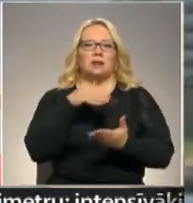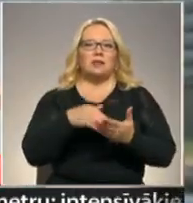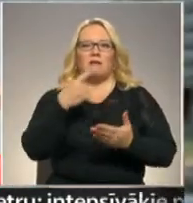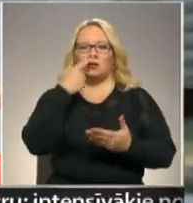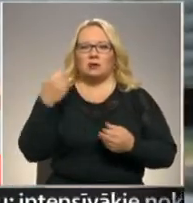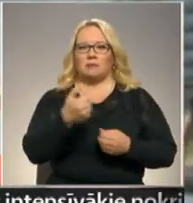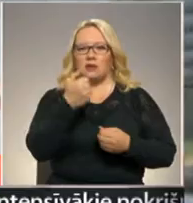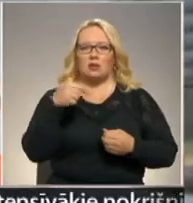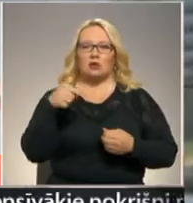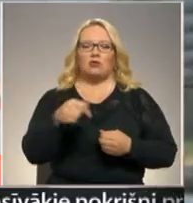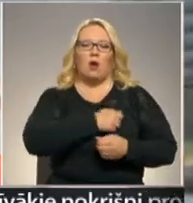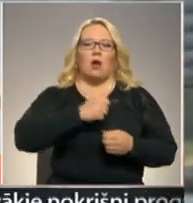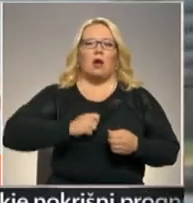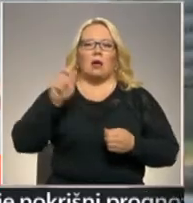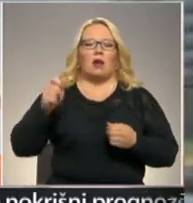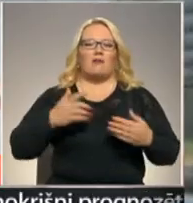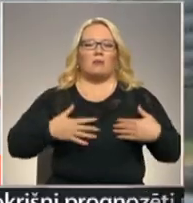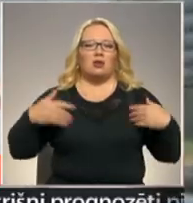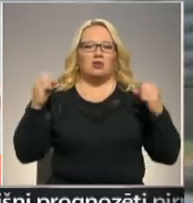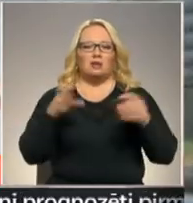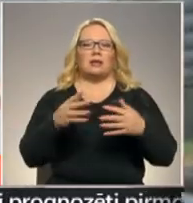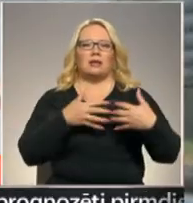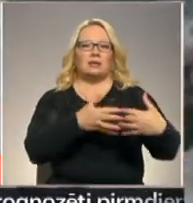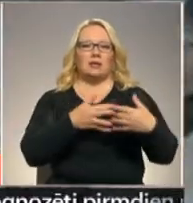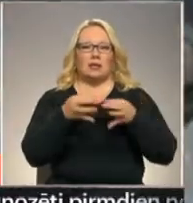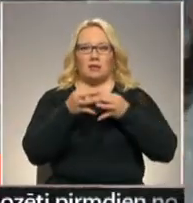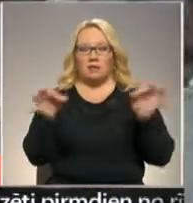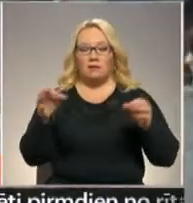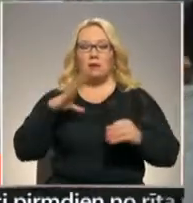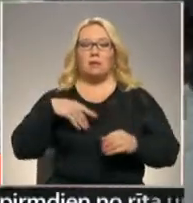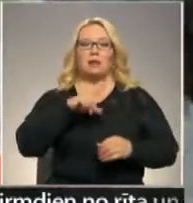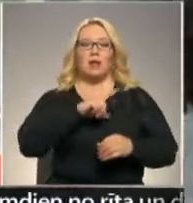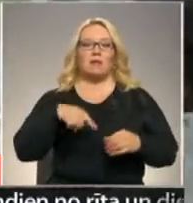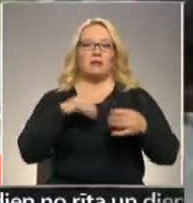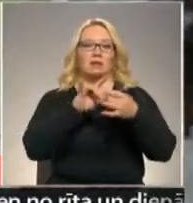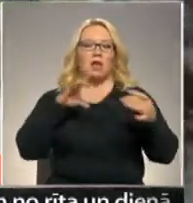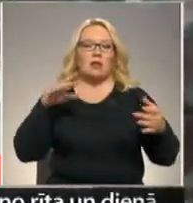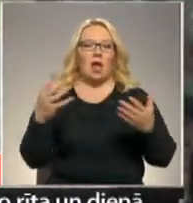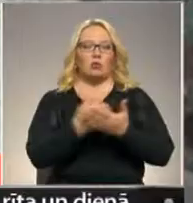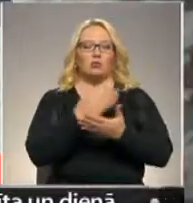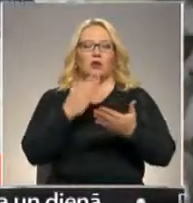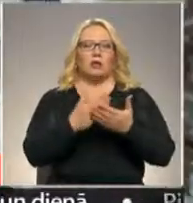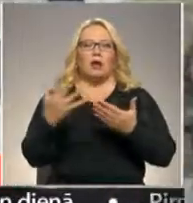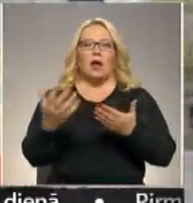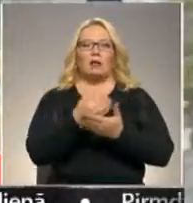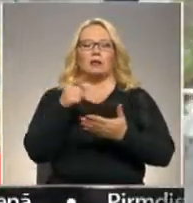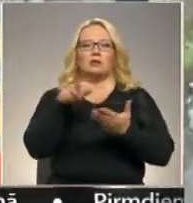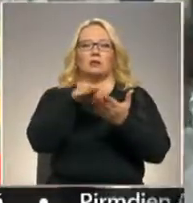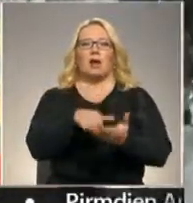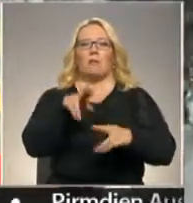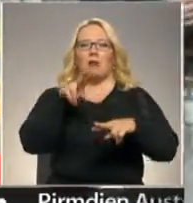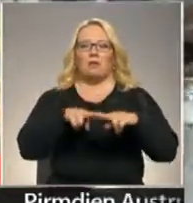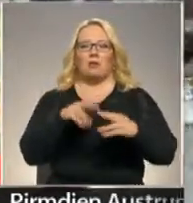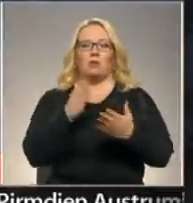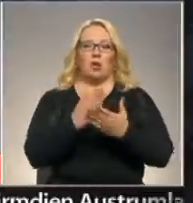100 gadi. Pateicoties šo karavīru pašaizliecībai, tika izcīnīta brīvība. Pēc Latvijas neatkarības atgūšanas tika atrasta šīs kapa vietas un